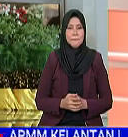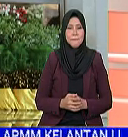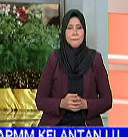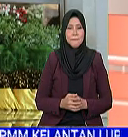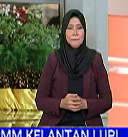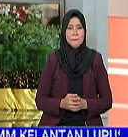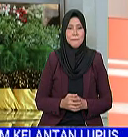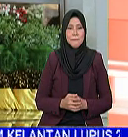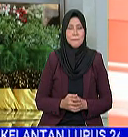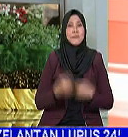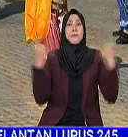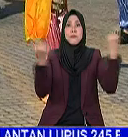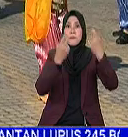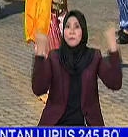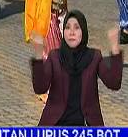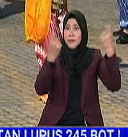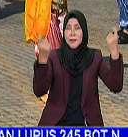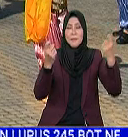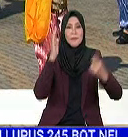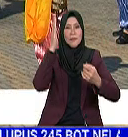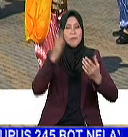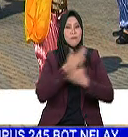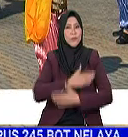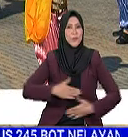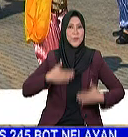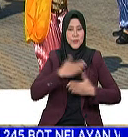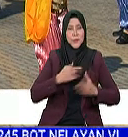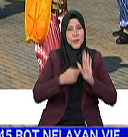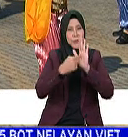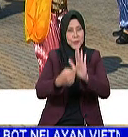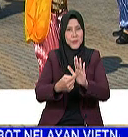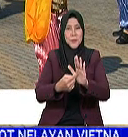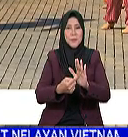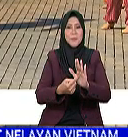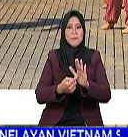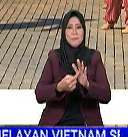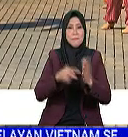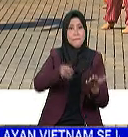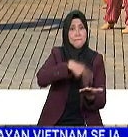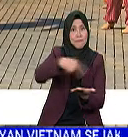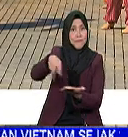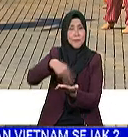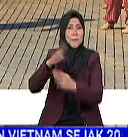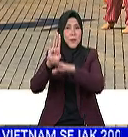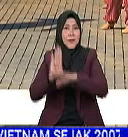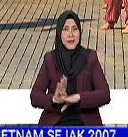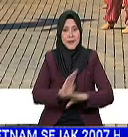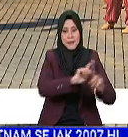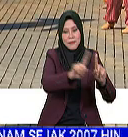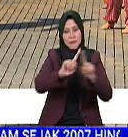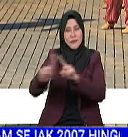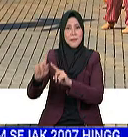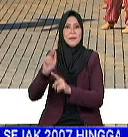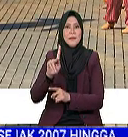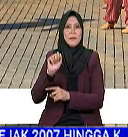pada majelis berkenaan nanti ya turut dimeriahkan dengan persembahan khas nada personas Rawa yang melambangkan budaya pelbagai kaum